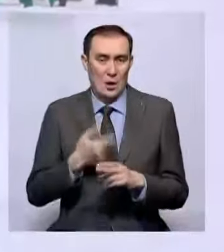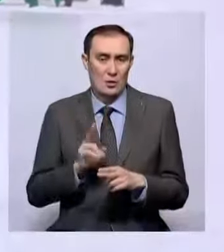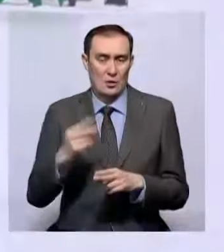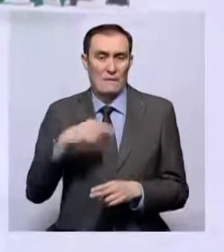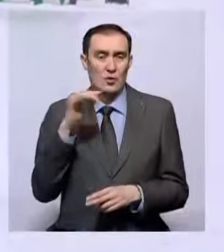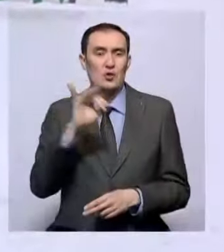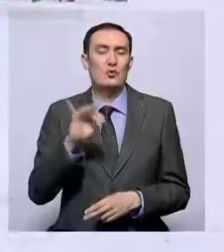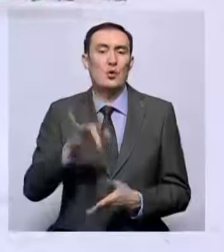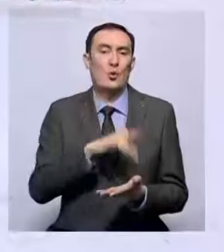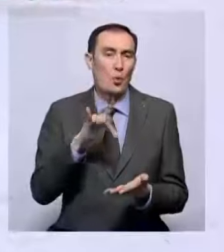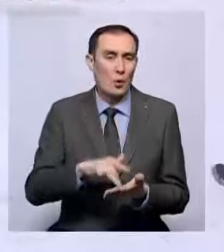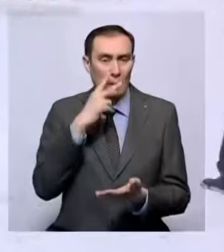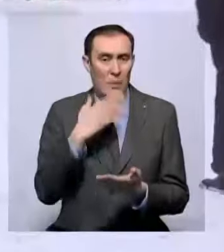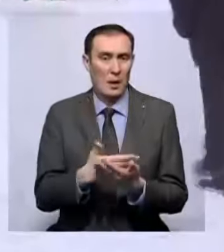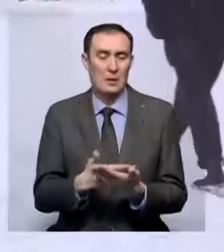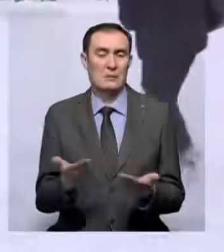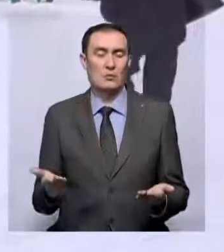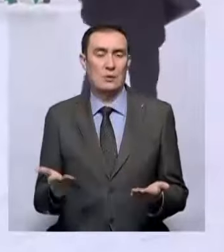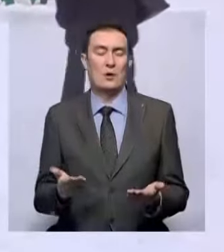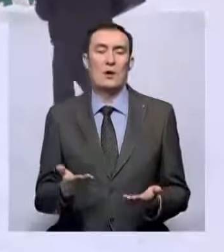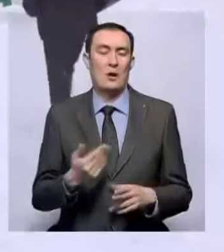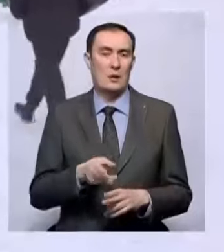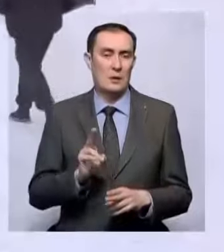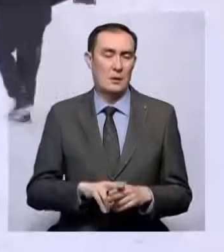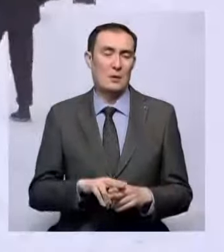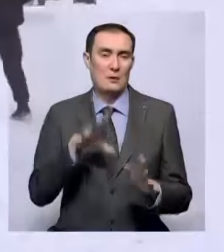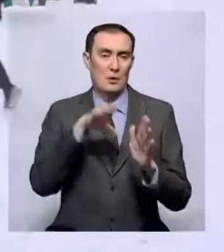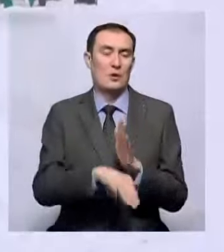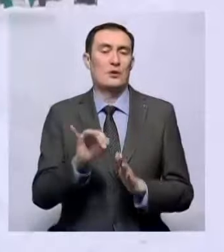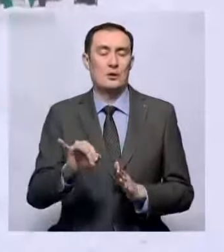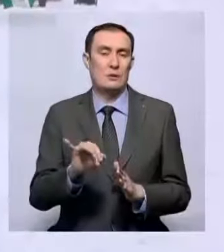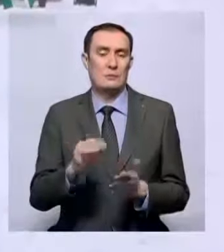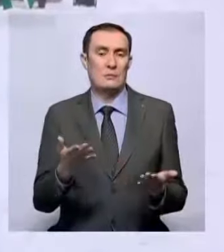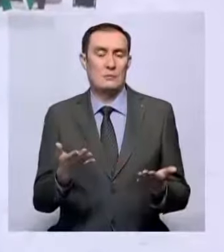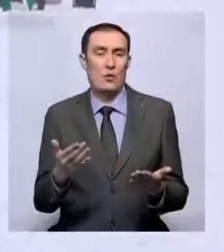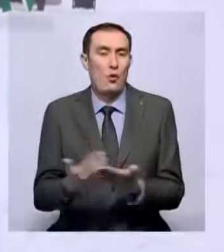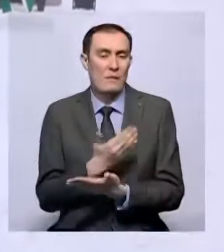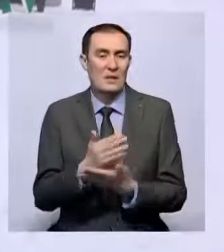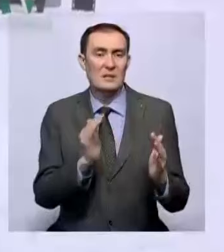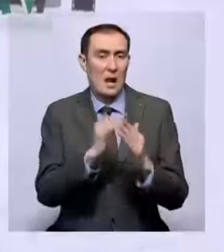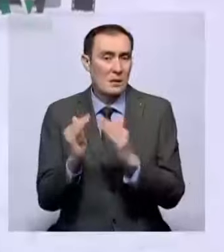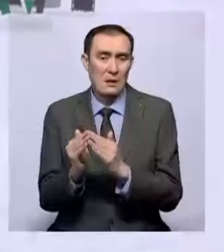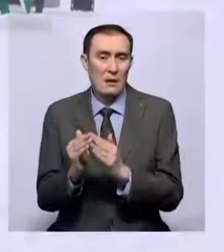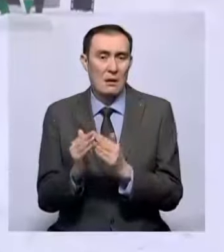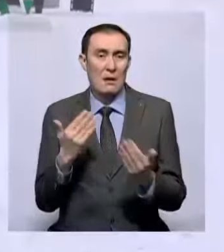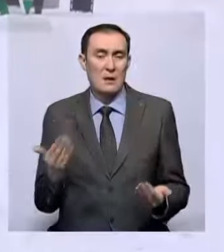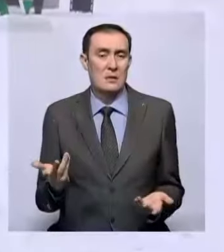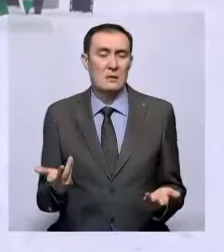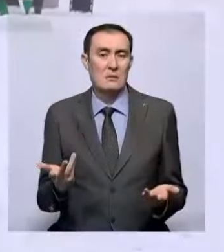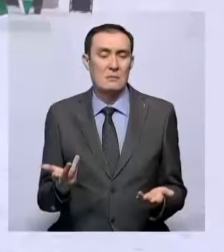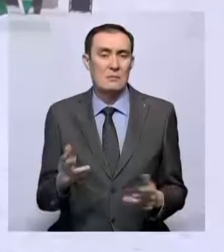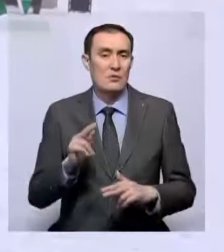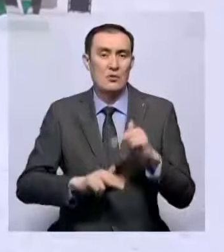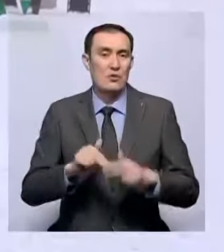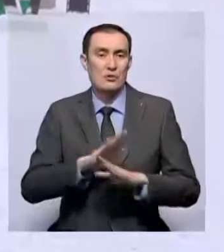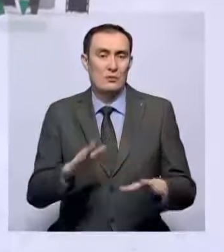говорят об истории города. Это и все равно новые здания, они не